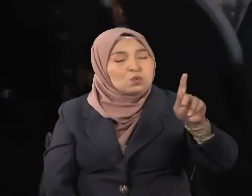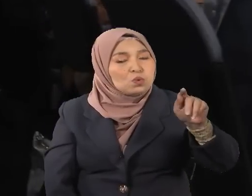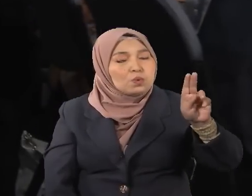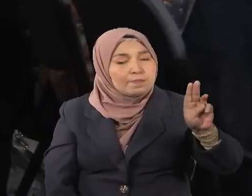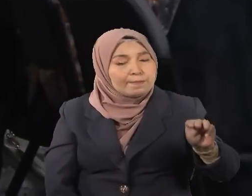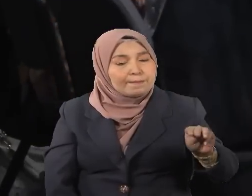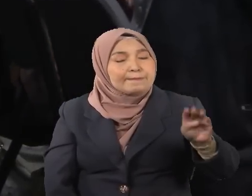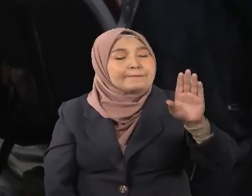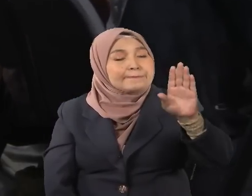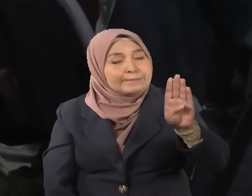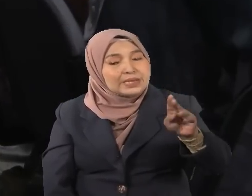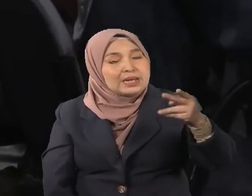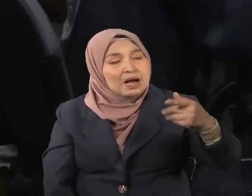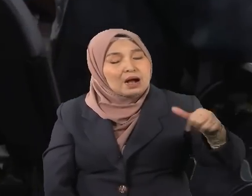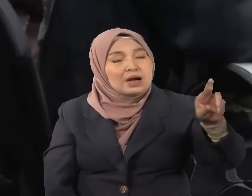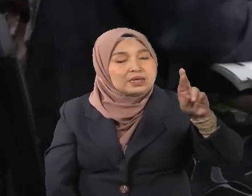أَأُنَبِّئُكُمْ